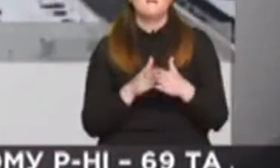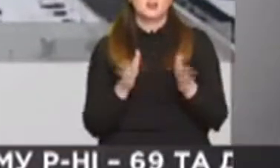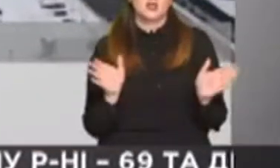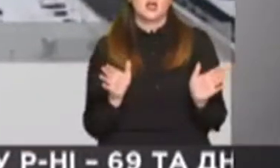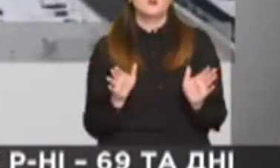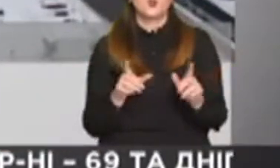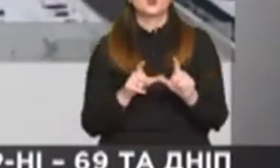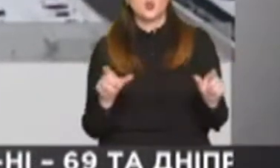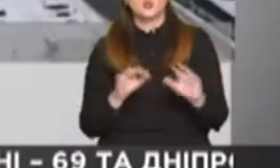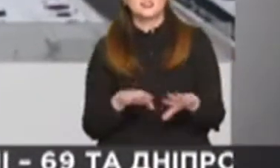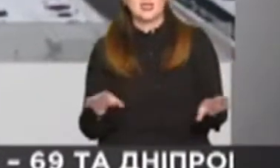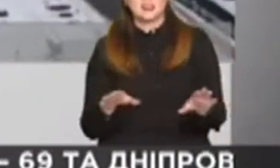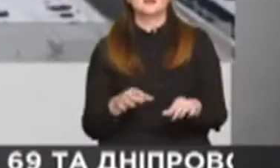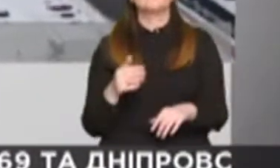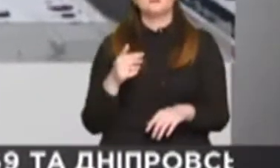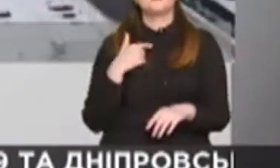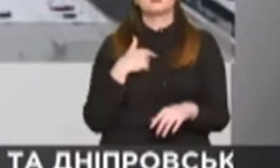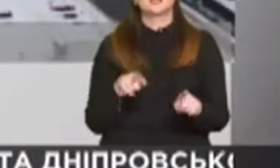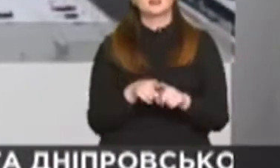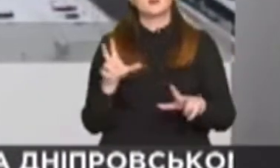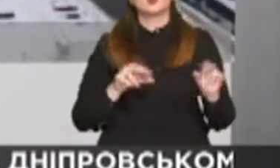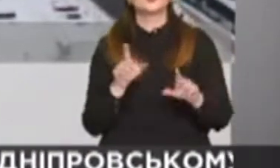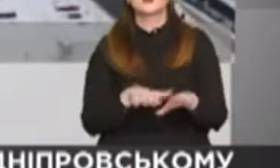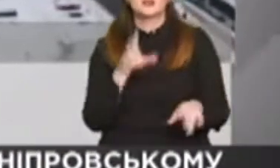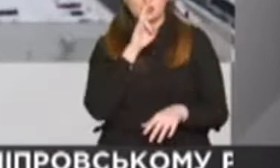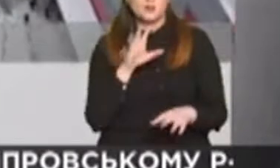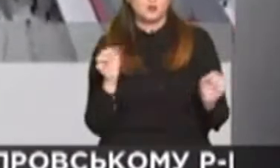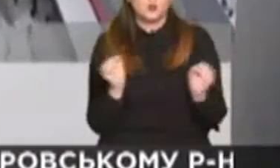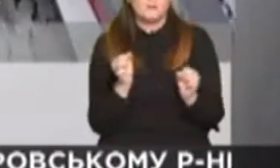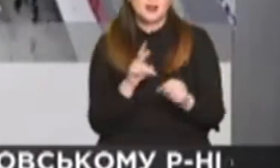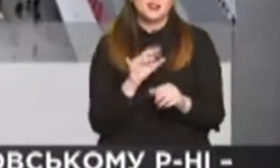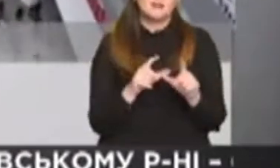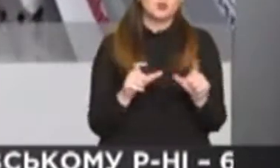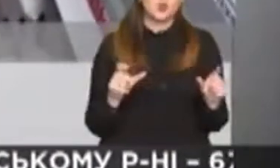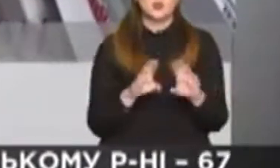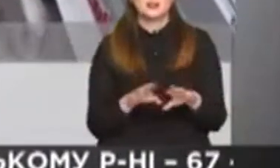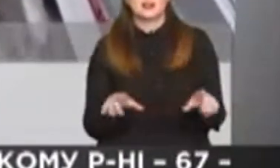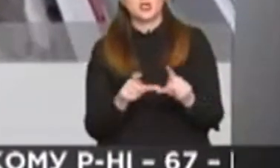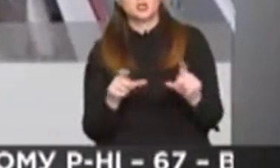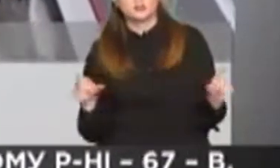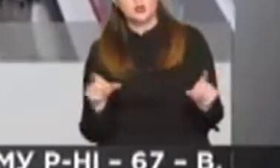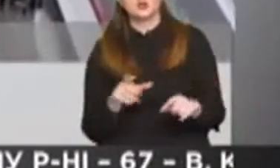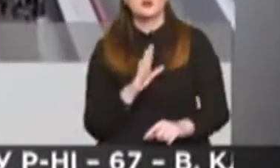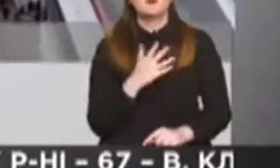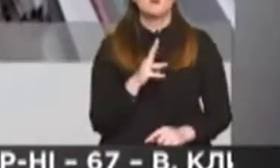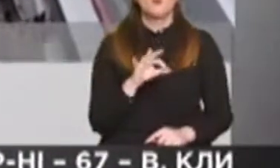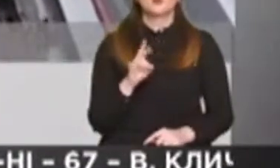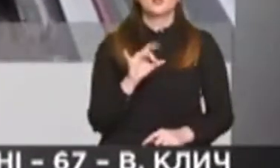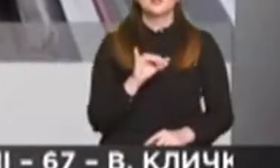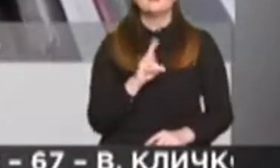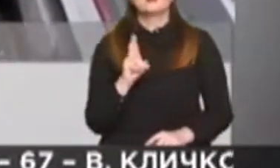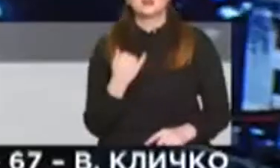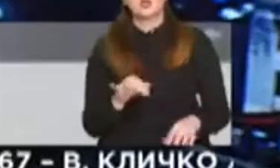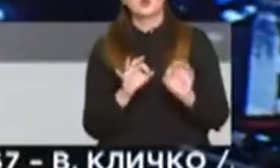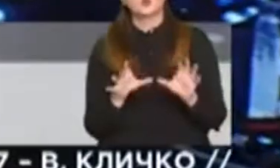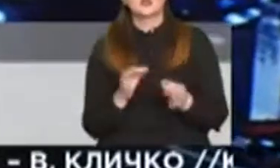і садки. Дякуємо. Ми так само сподіваємось, що діти не будуть мерзнути ні в школах, ні в дитячих садочках. Валентин Мондриївський